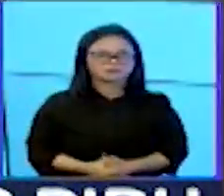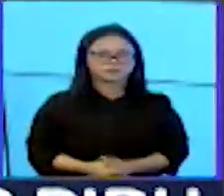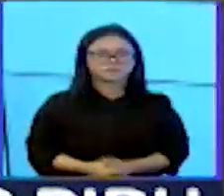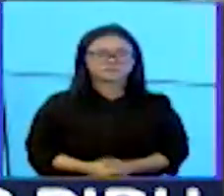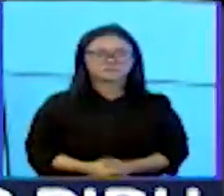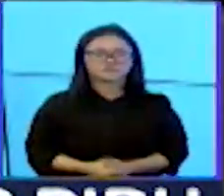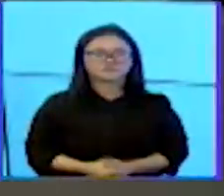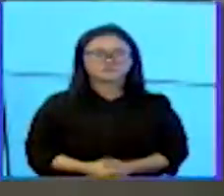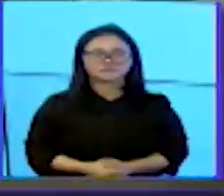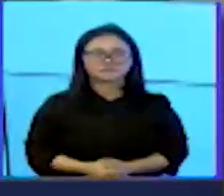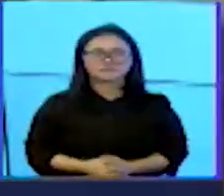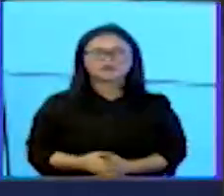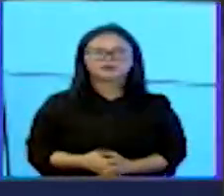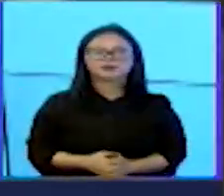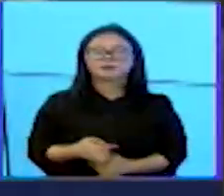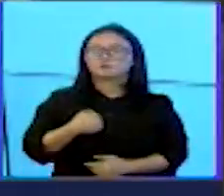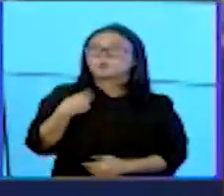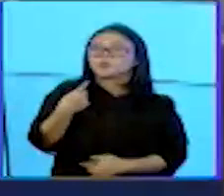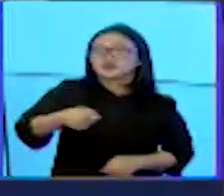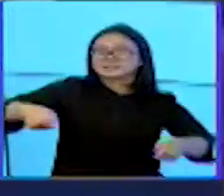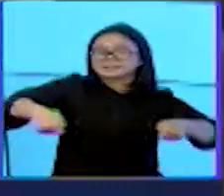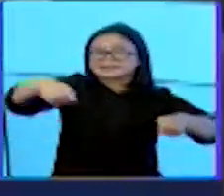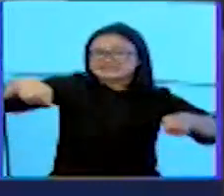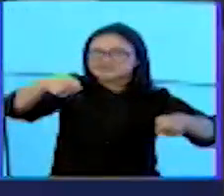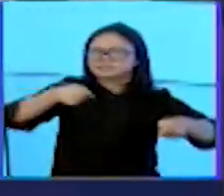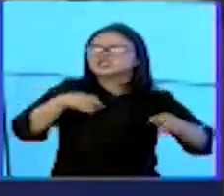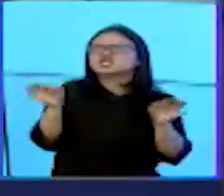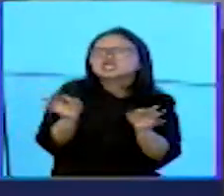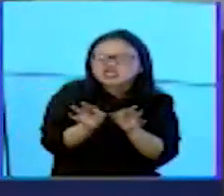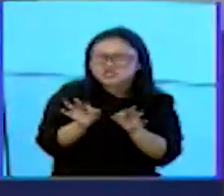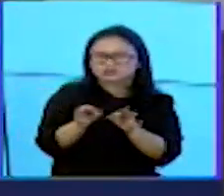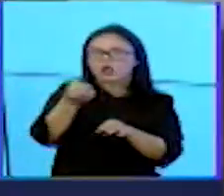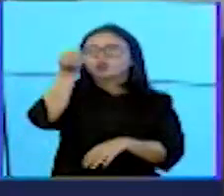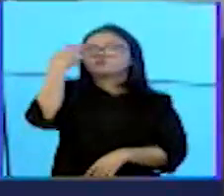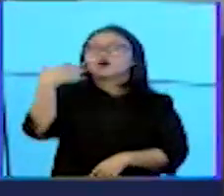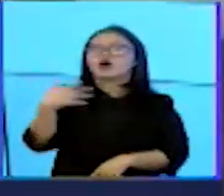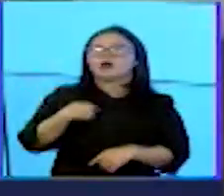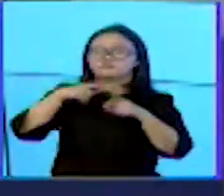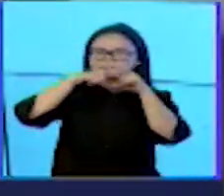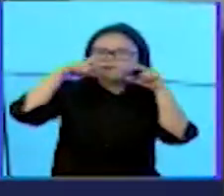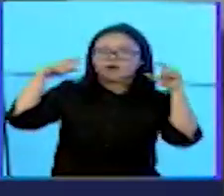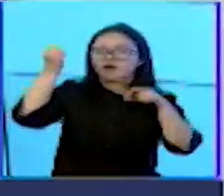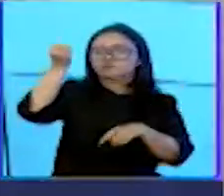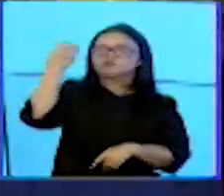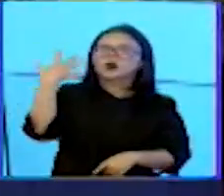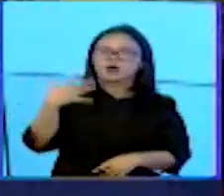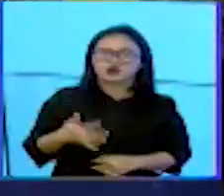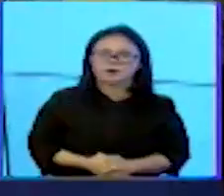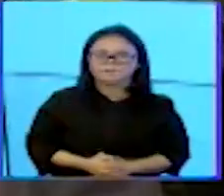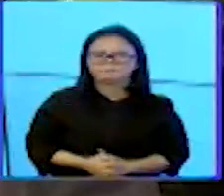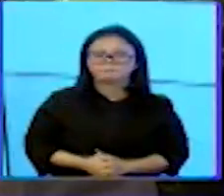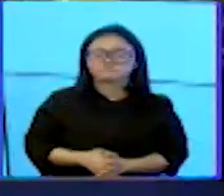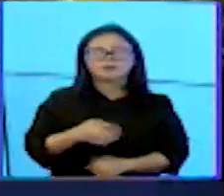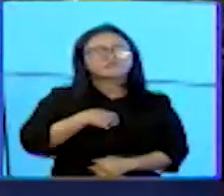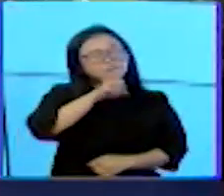Ya takut itu kan, aku tadi beli nasi goreng di depan gapura tok itu loh. Ya lupa, enggak. Ya masyarakat